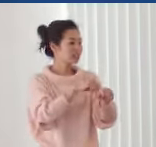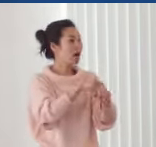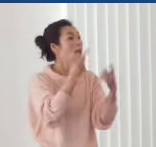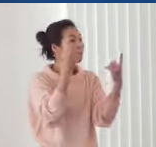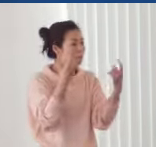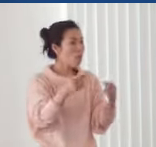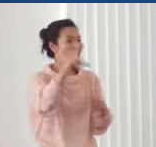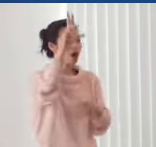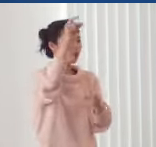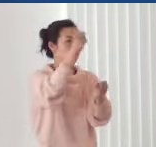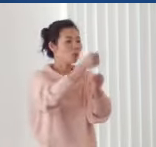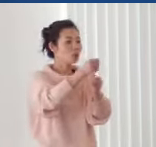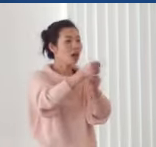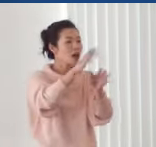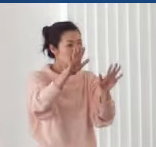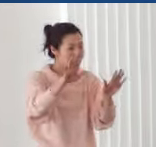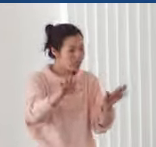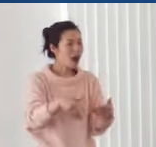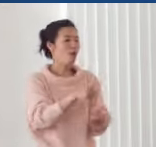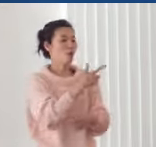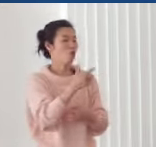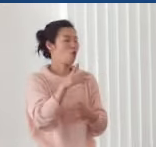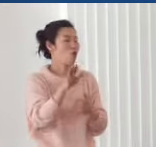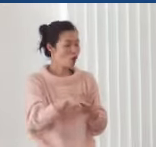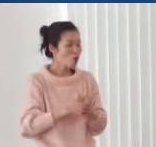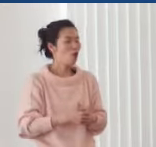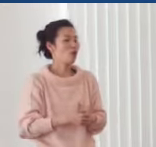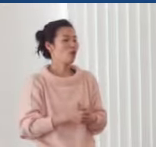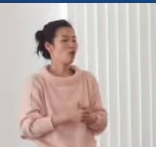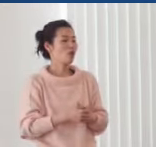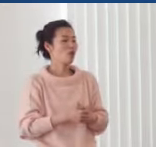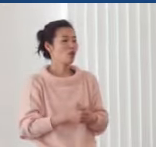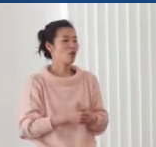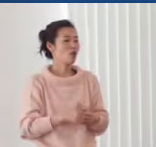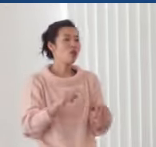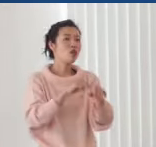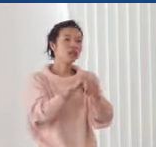物であります。そして、神は時